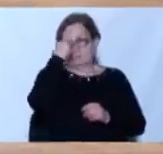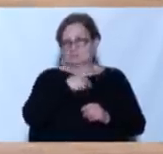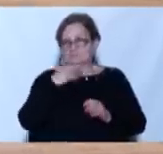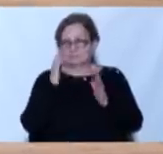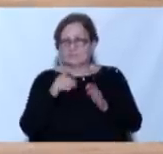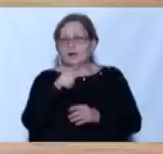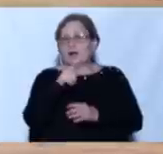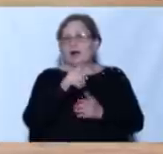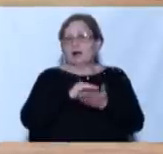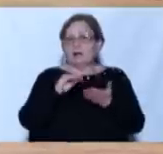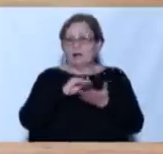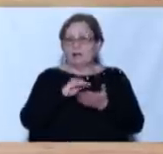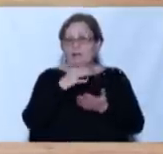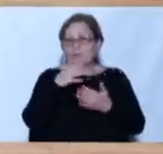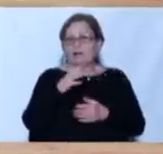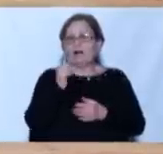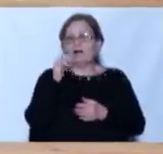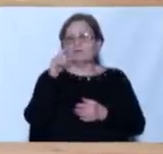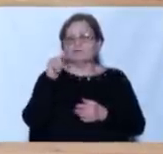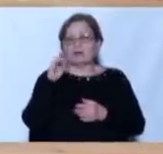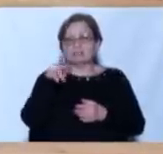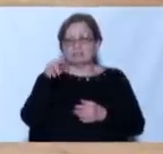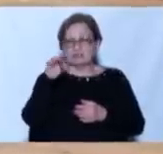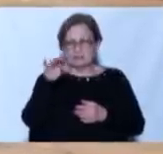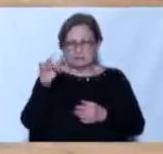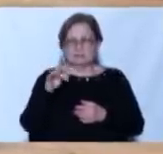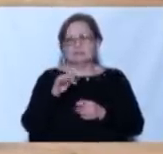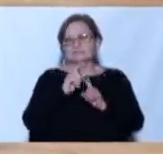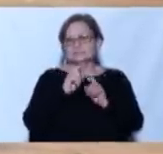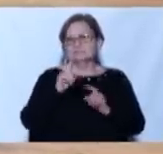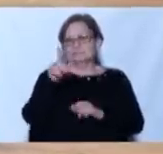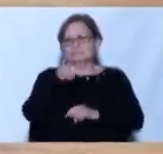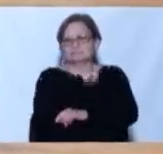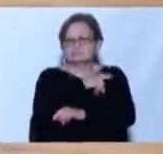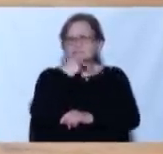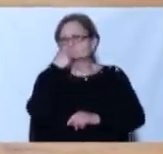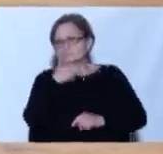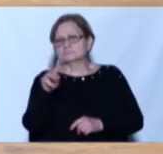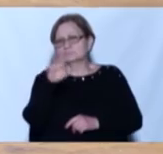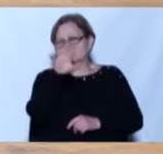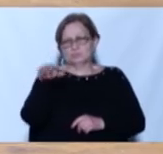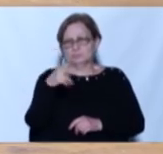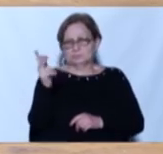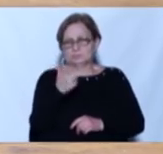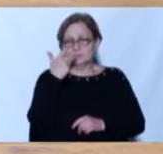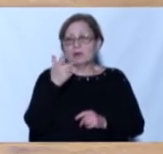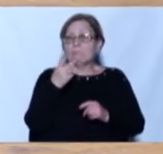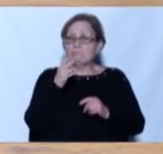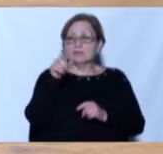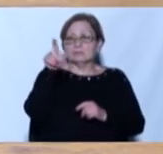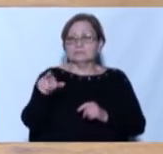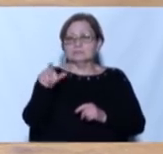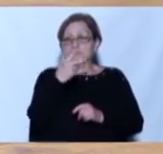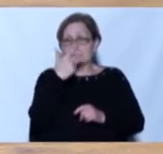ავთანდილი, ტარიელი, ნესტანი, თინათინი, კი დიდებული და იდეალური გმირები არიან, მაგრამ ესენი არიან გამოგონილი